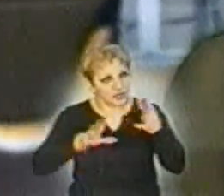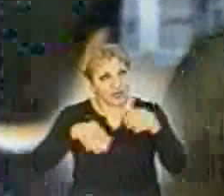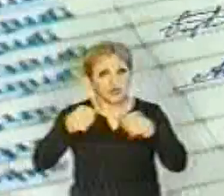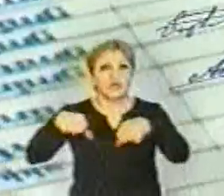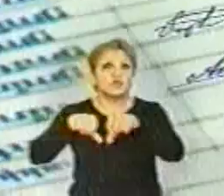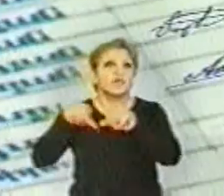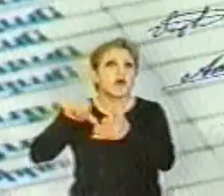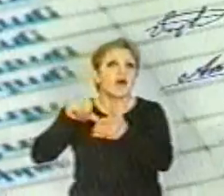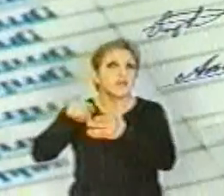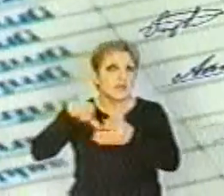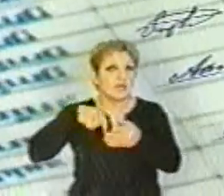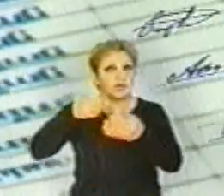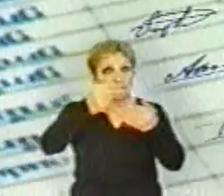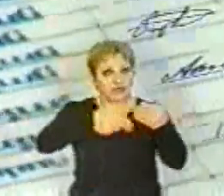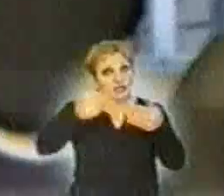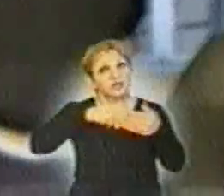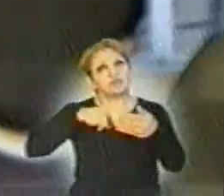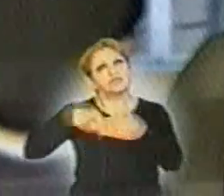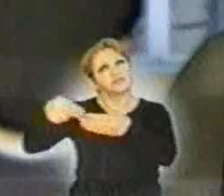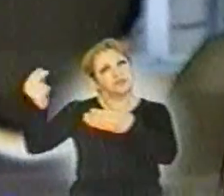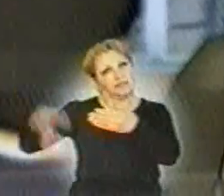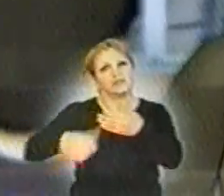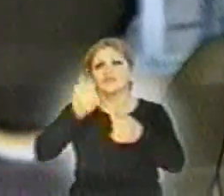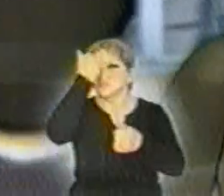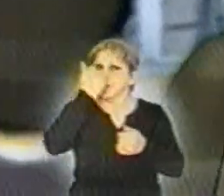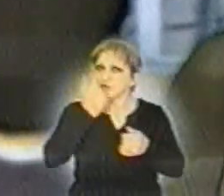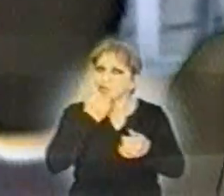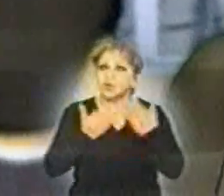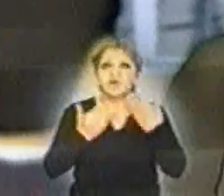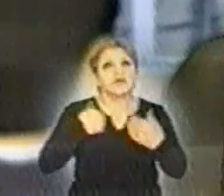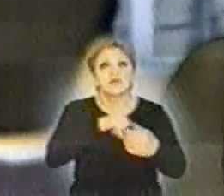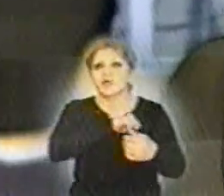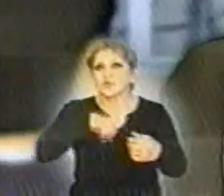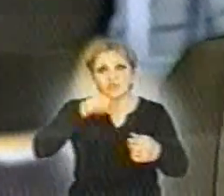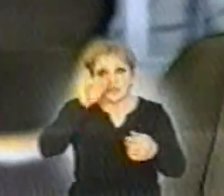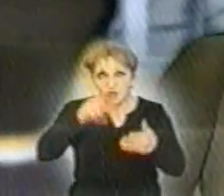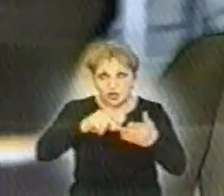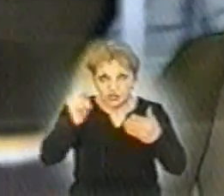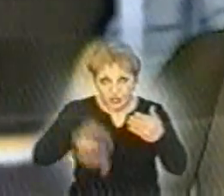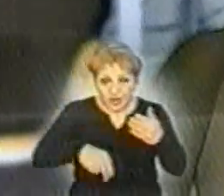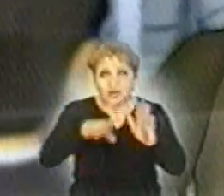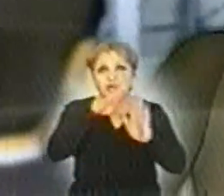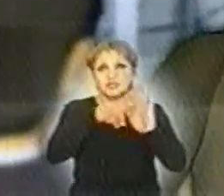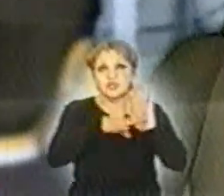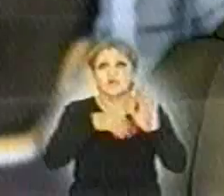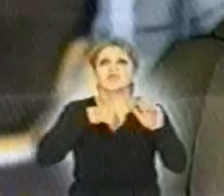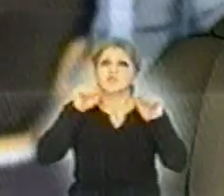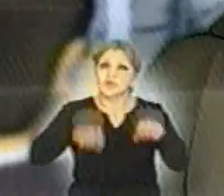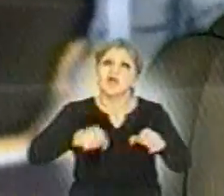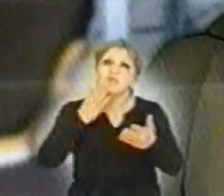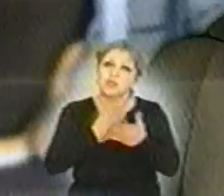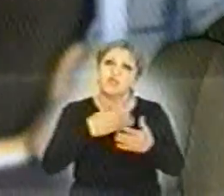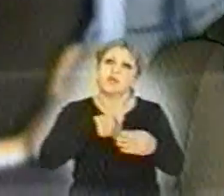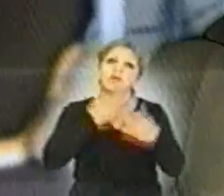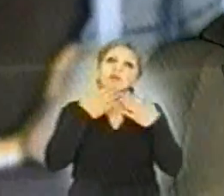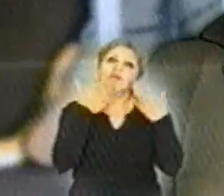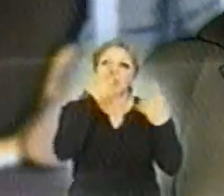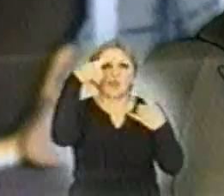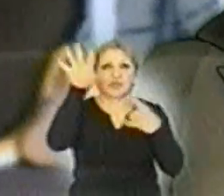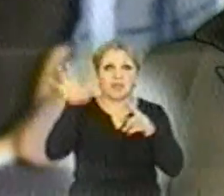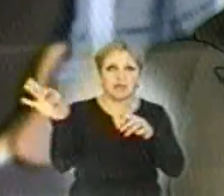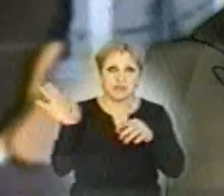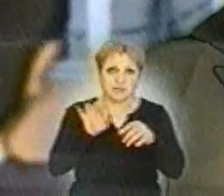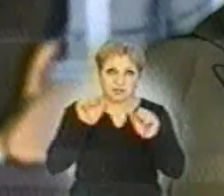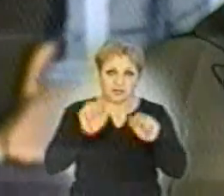անդամը ստորագրում է իմ ստորագրության դիմաց։ Շնորհակալություն։ Եթե չեմ կարող ինքնուրույն ստորագրել ընտրողների ցուցակում, ապա իրավունք ունեմ դիմել այլ